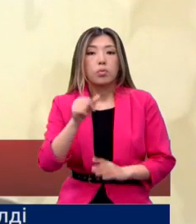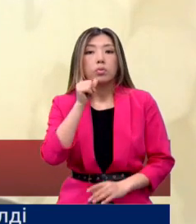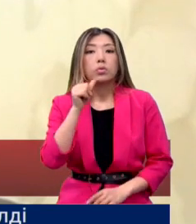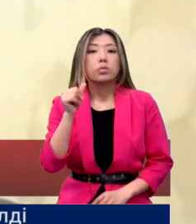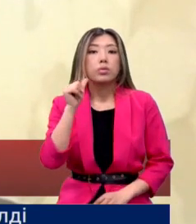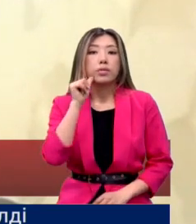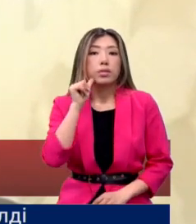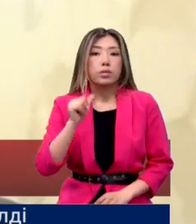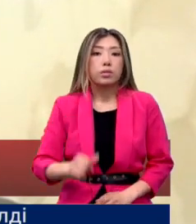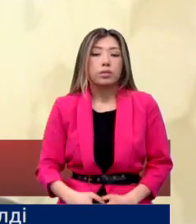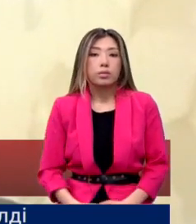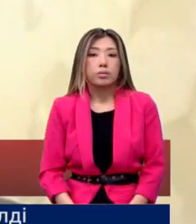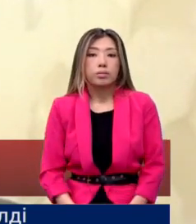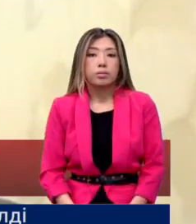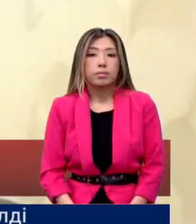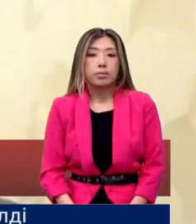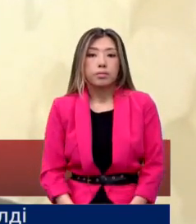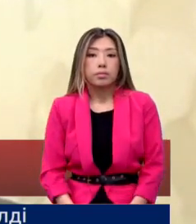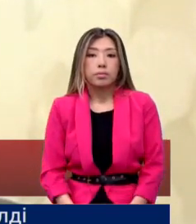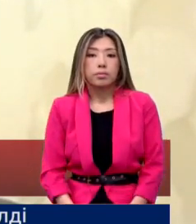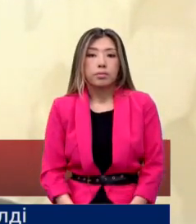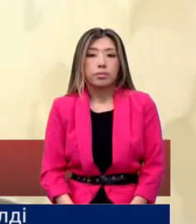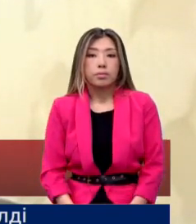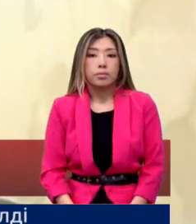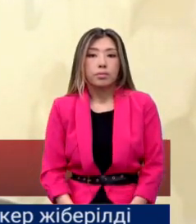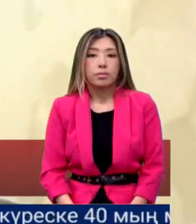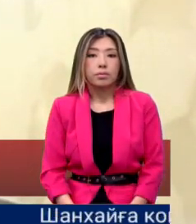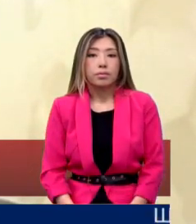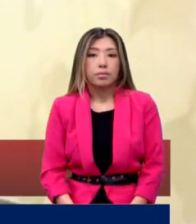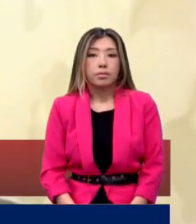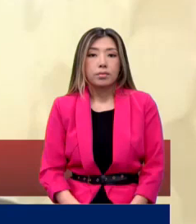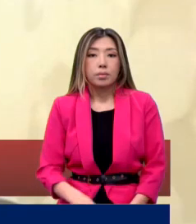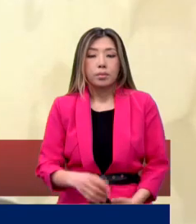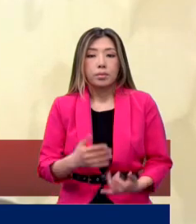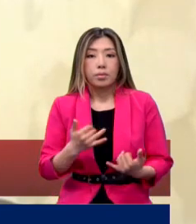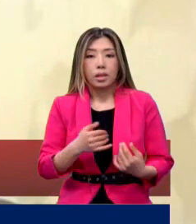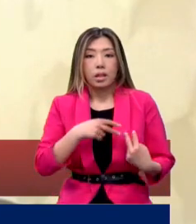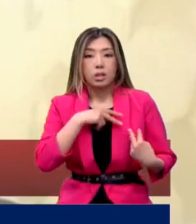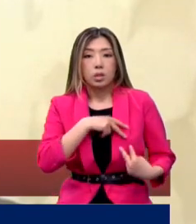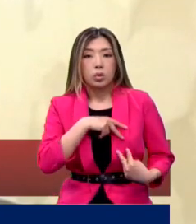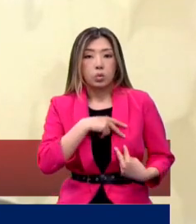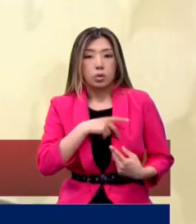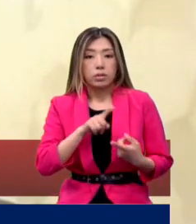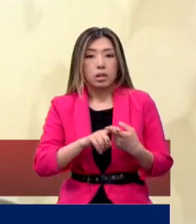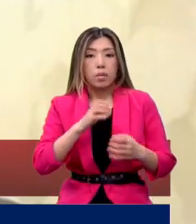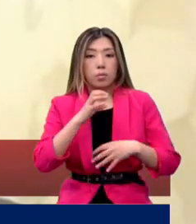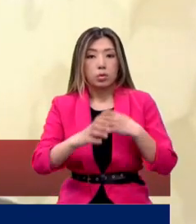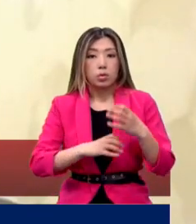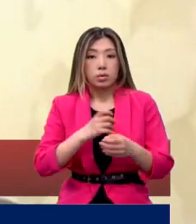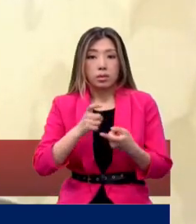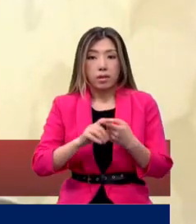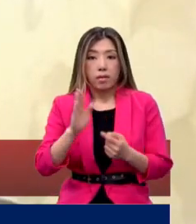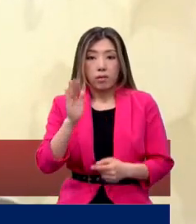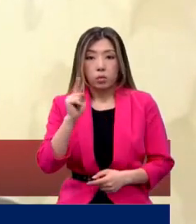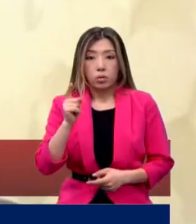прошлого года. Вот можно здесь несколько факторов назвать. То, что сотрудничество, координация сотрудничества международных вузов с